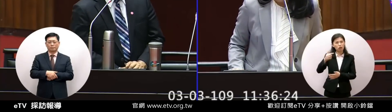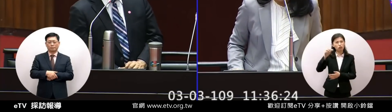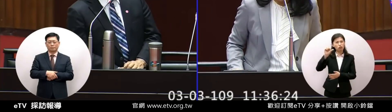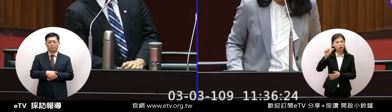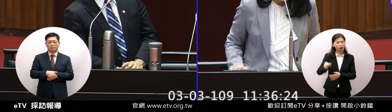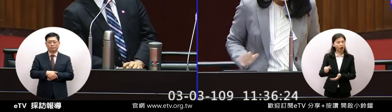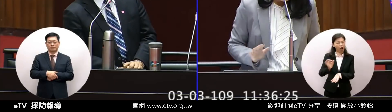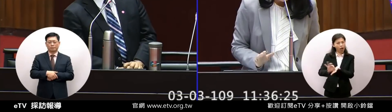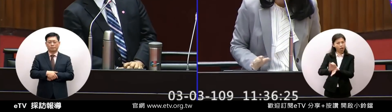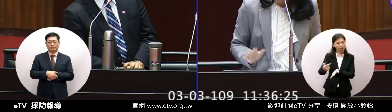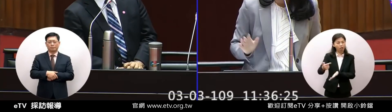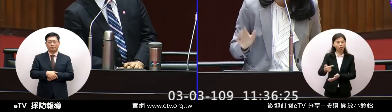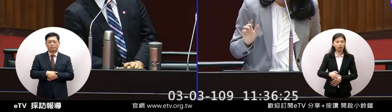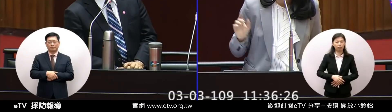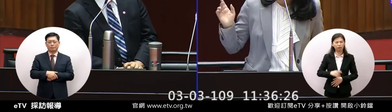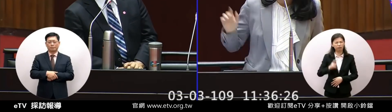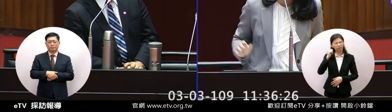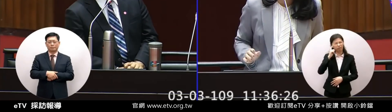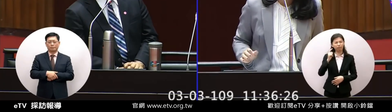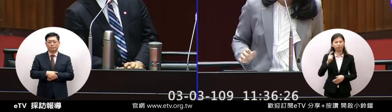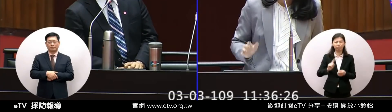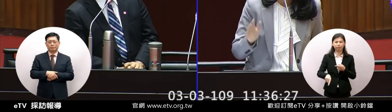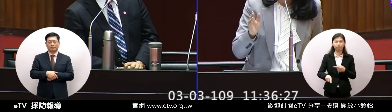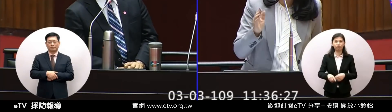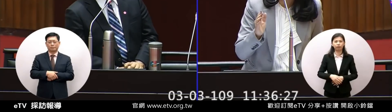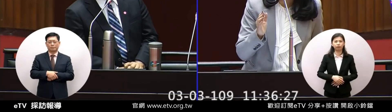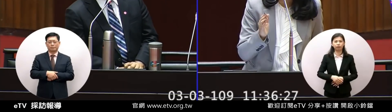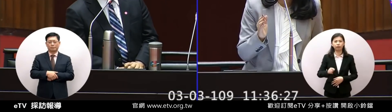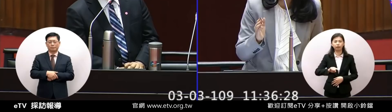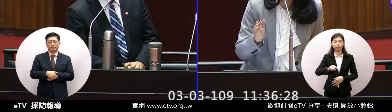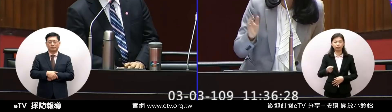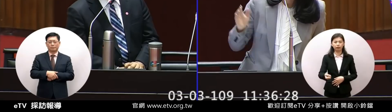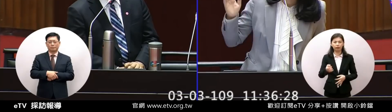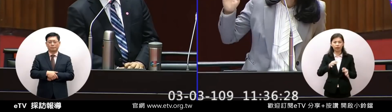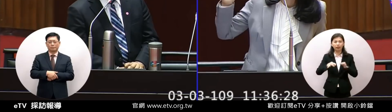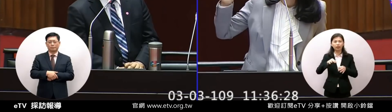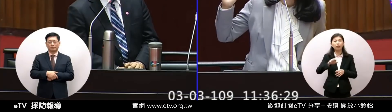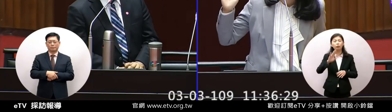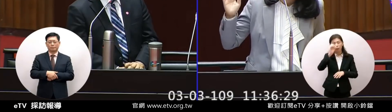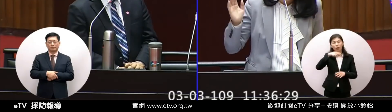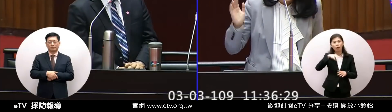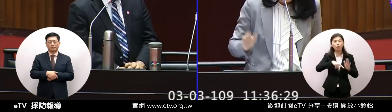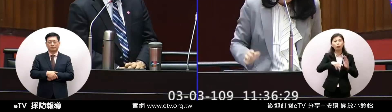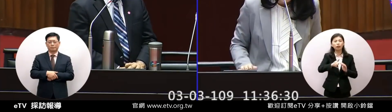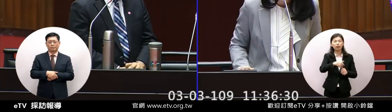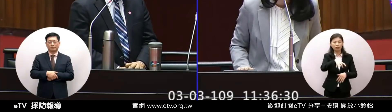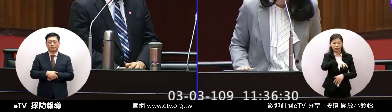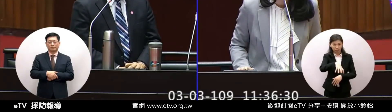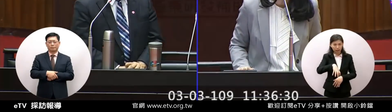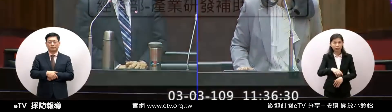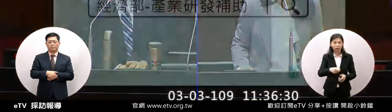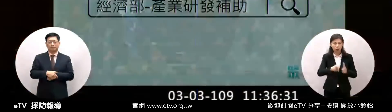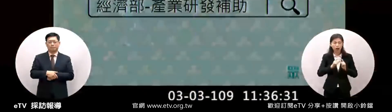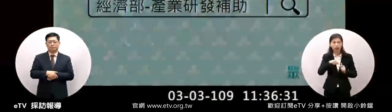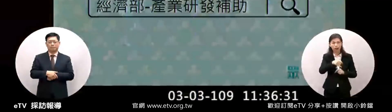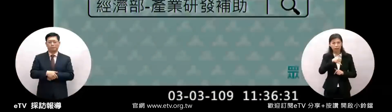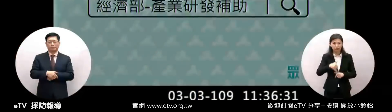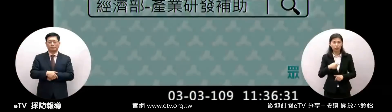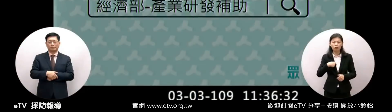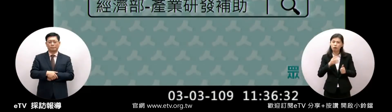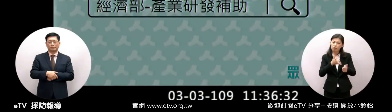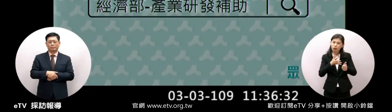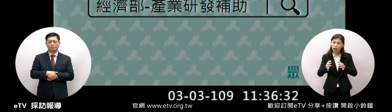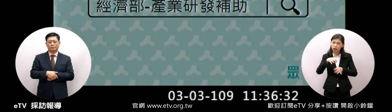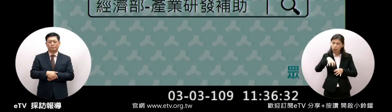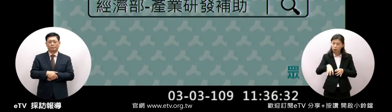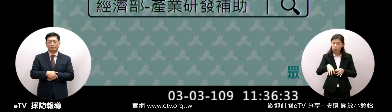一页。最后呢，我们看到经济部，不好意思，部长可能又要再回来。经济部的这个产业研发补助哈，这里有一